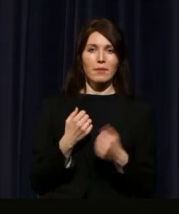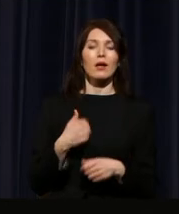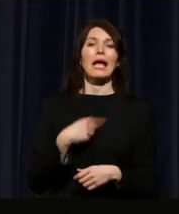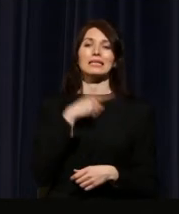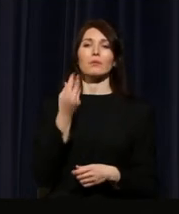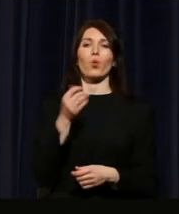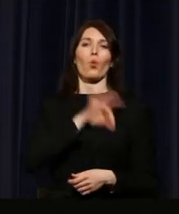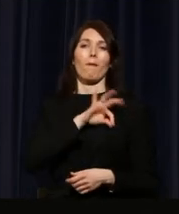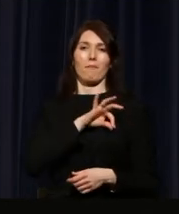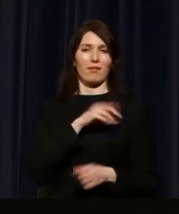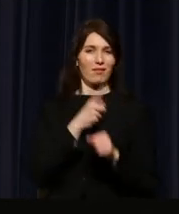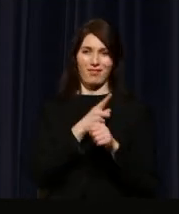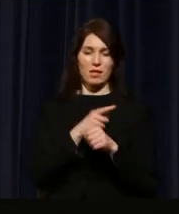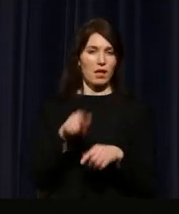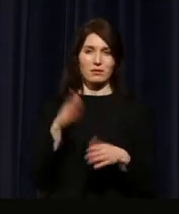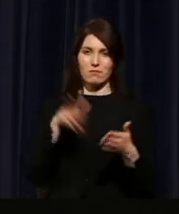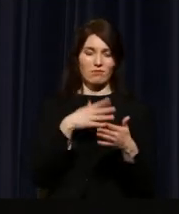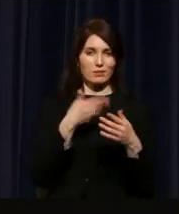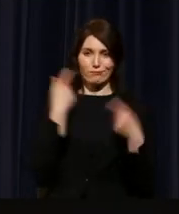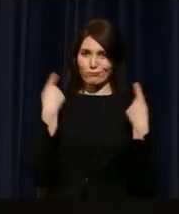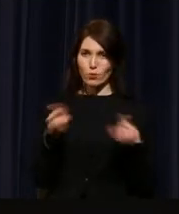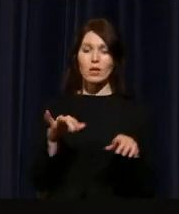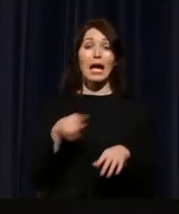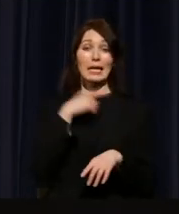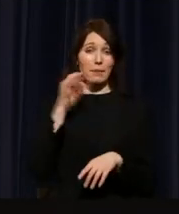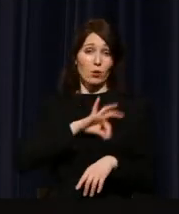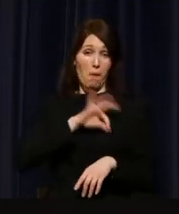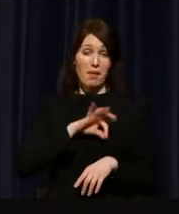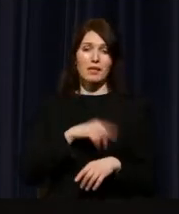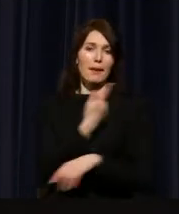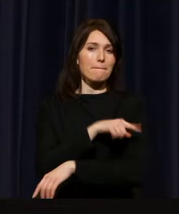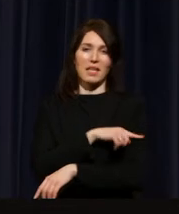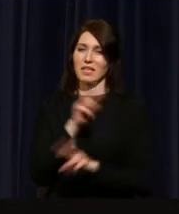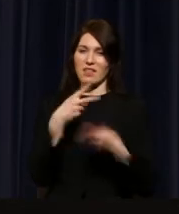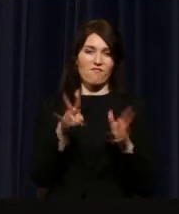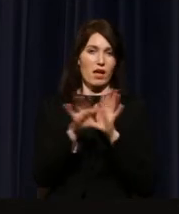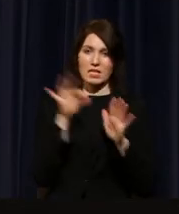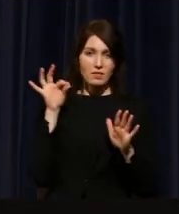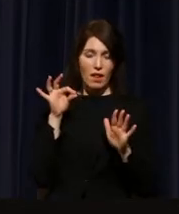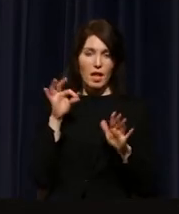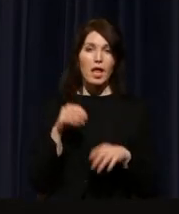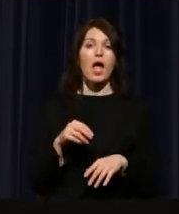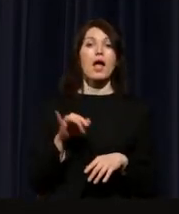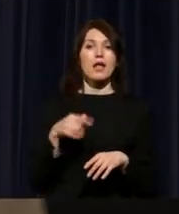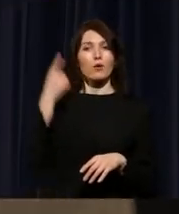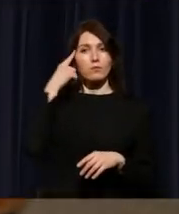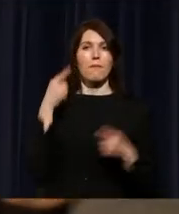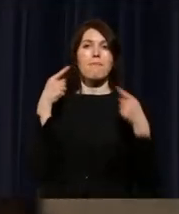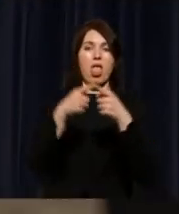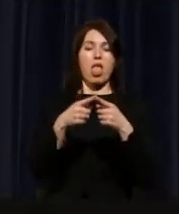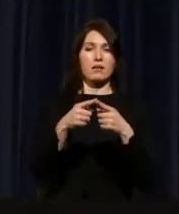gribu pelnīt. Tas absolūti nestrādā. Ja kāds grib pelnīt, tad medicīnu nevajag izvēlēties, jo ar uzstādījumu, ka es